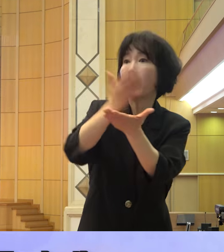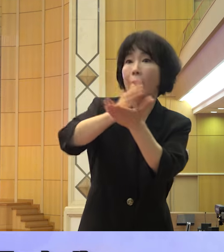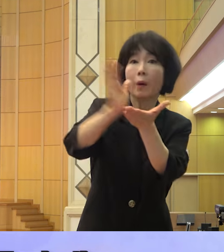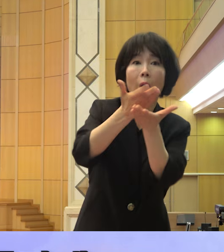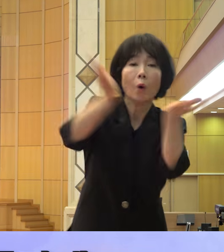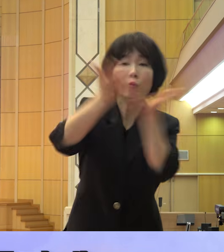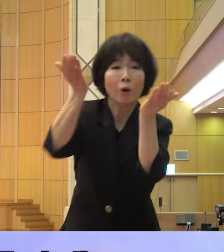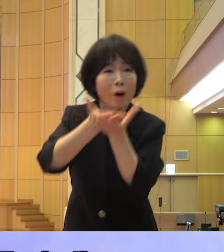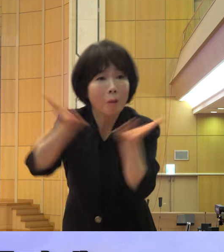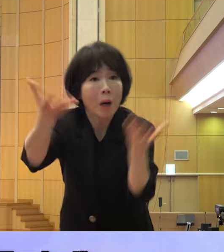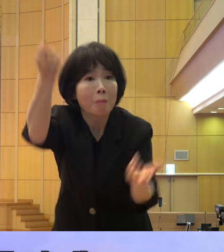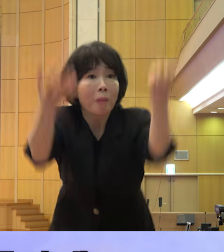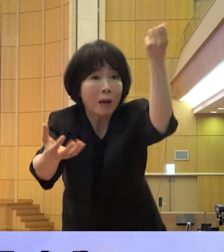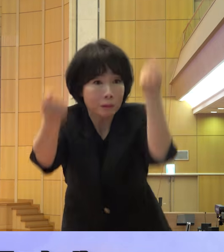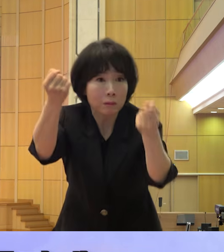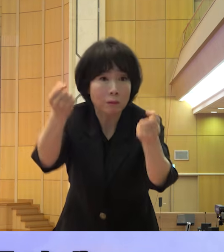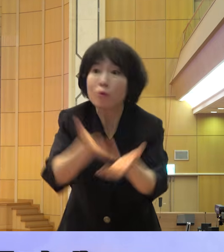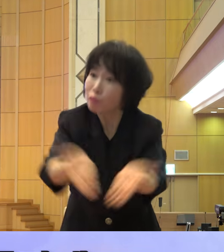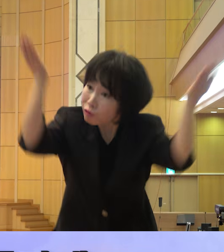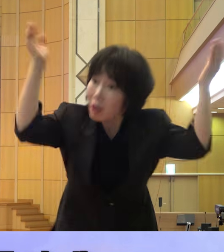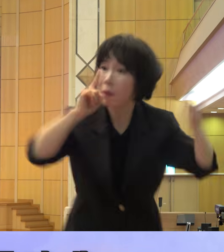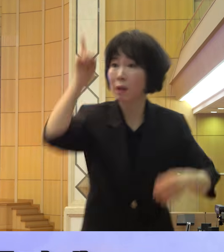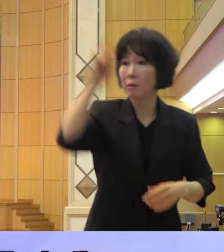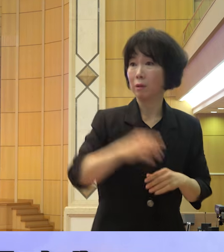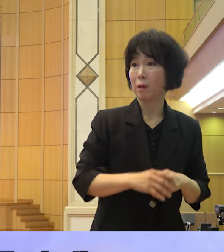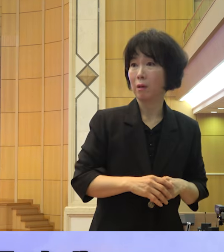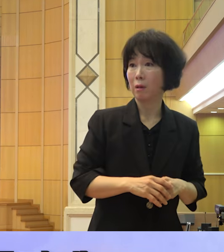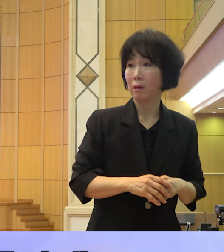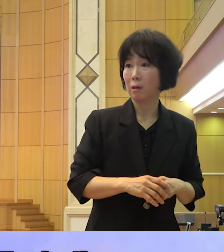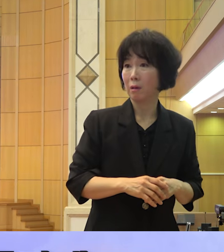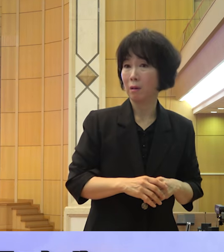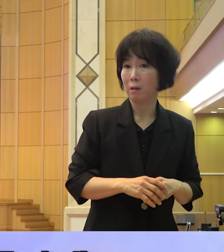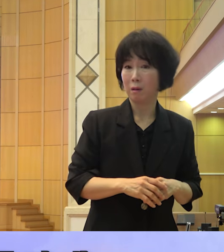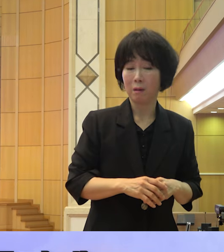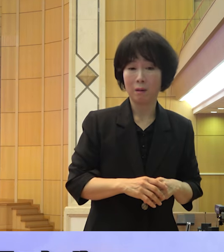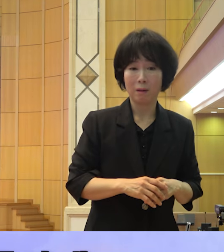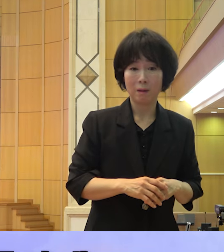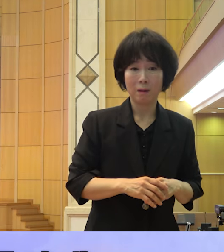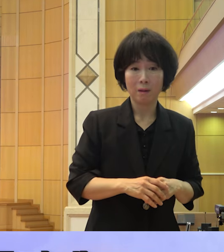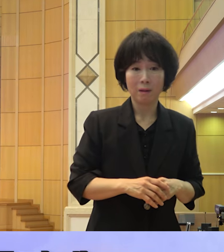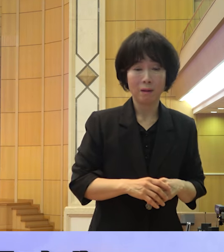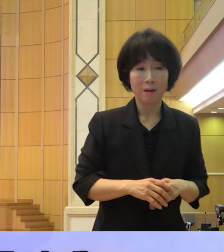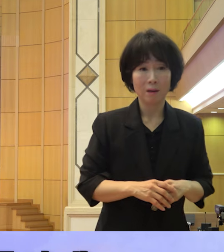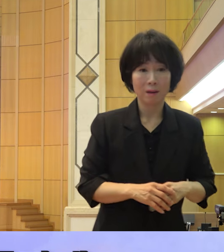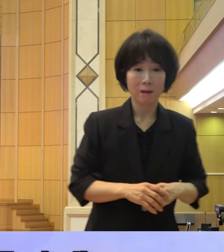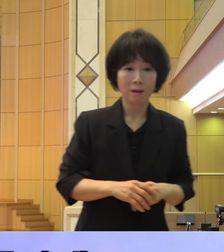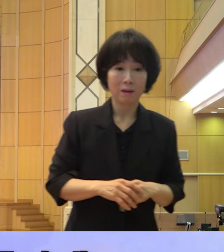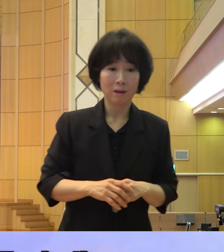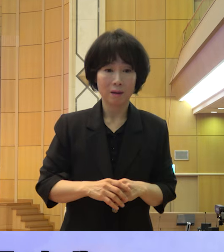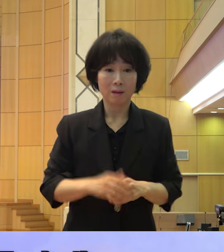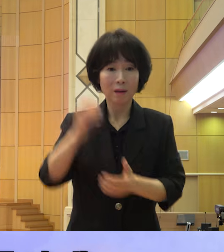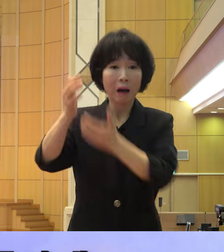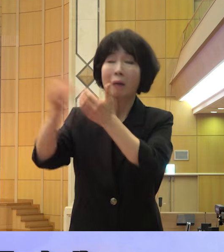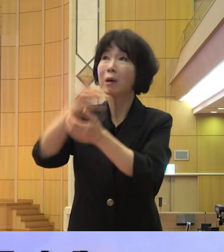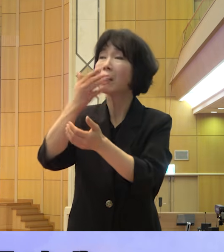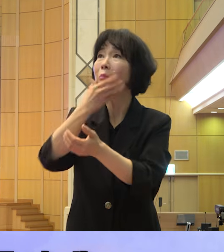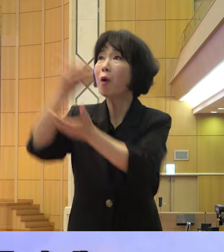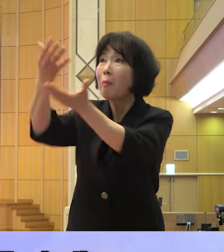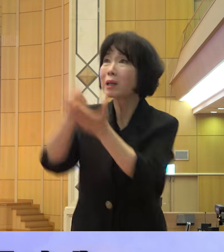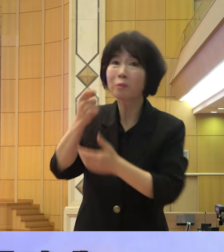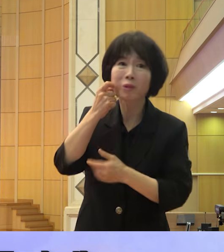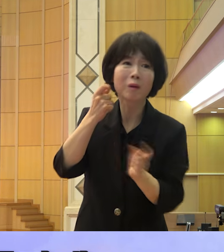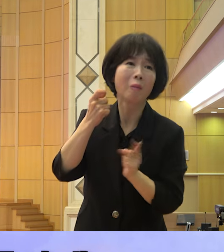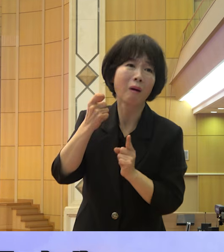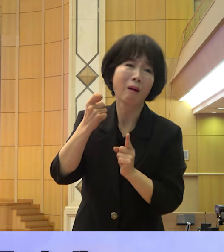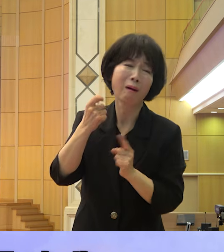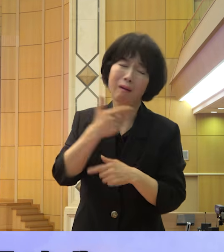하나님이 주시는 복을 받을 몫이 있어요. 근데 그것도 내가 받을 몫도 챙기지 못해가지고 못 받아 먹는 그런 사람은